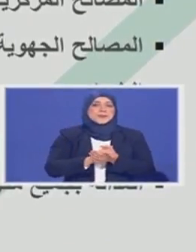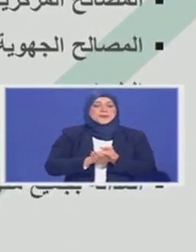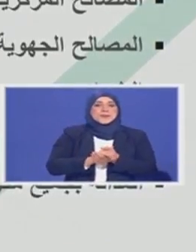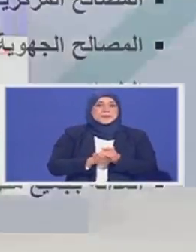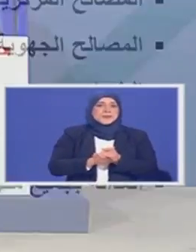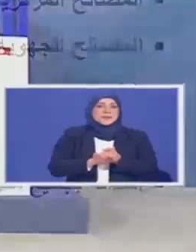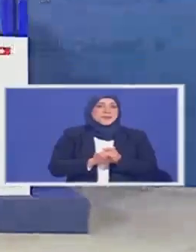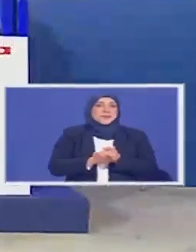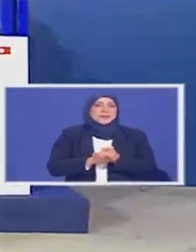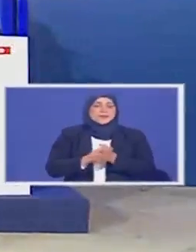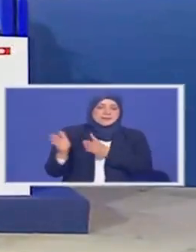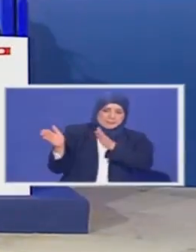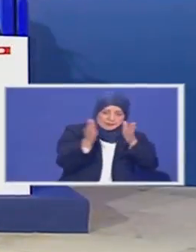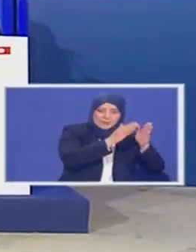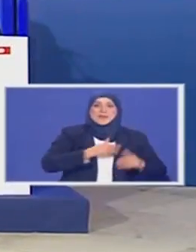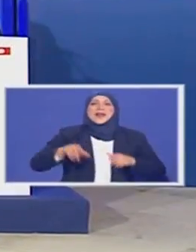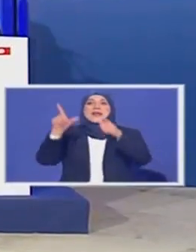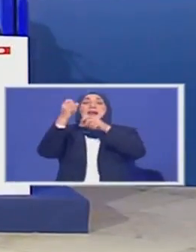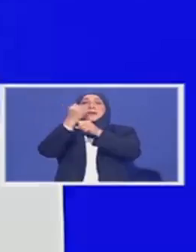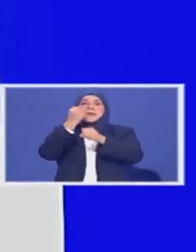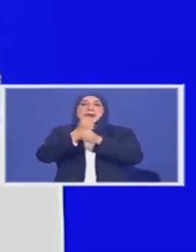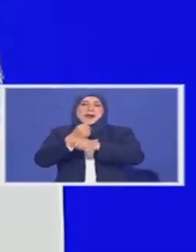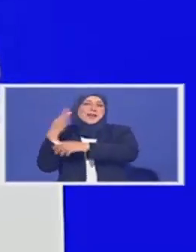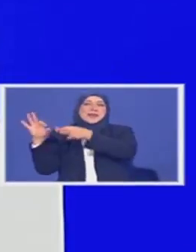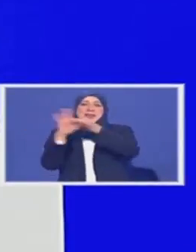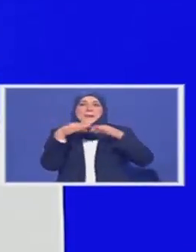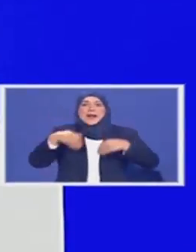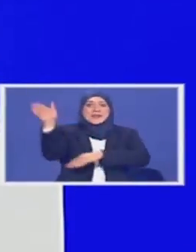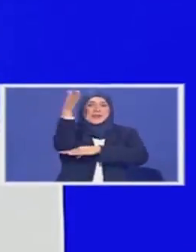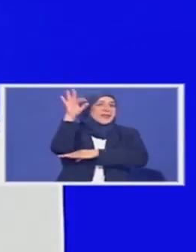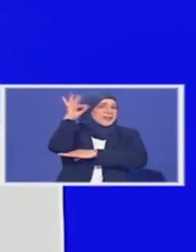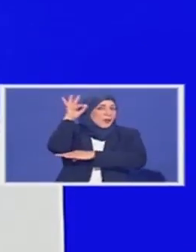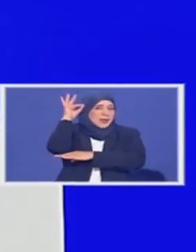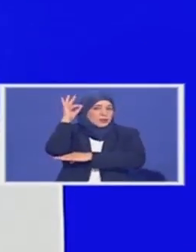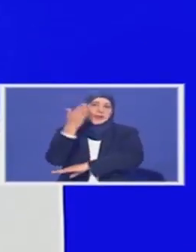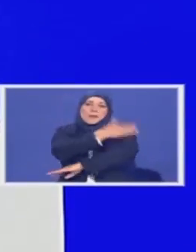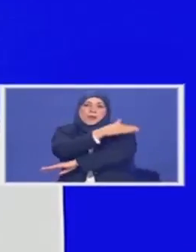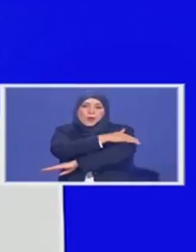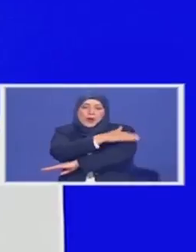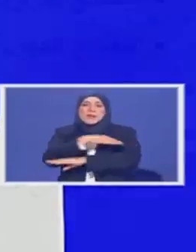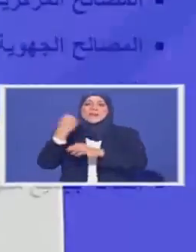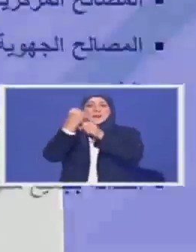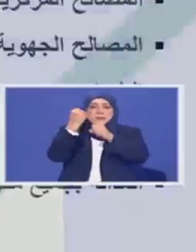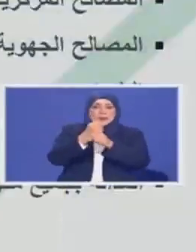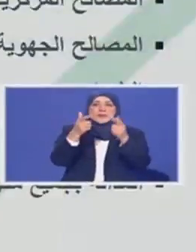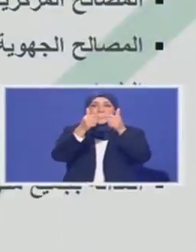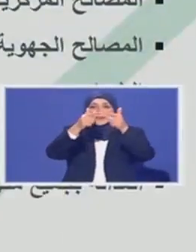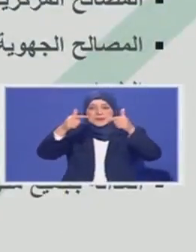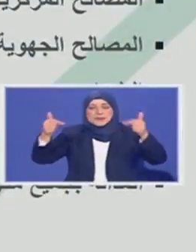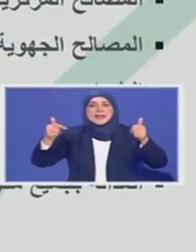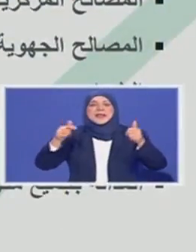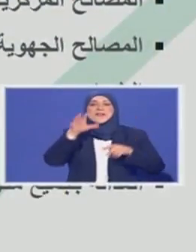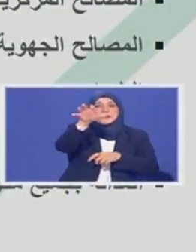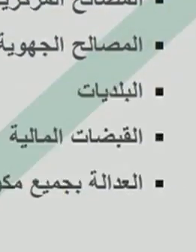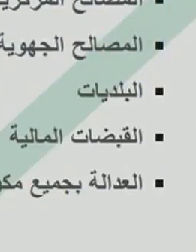للإجراءات. الوظيفة العمومية والمنشآت العمومية، الأنشطة المعنية، المصالح المركزية، المصالح